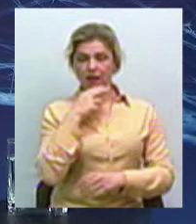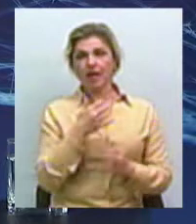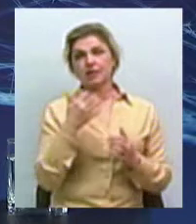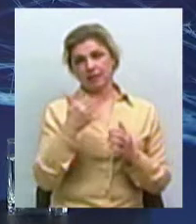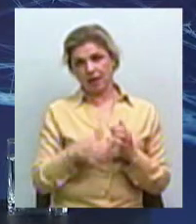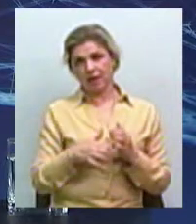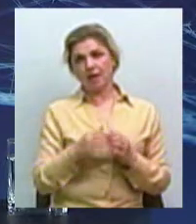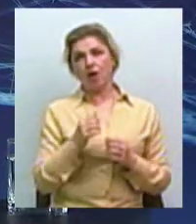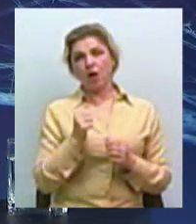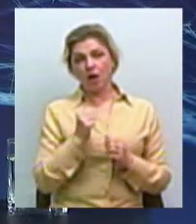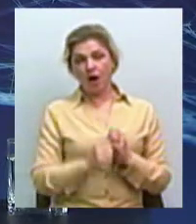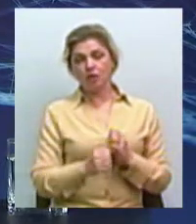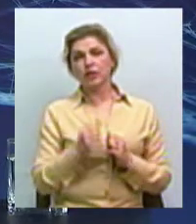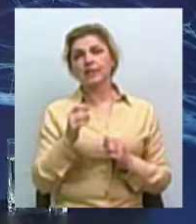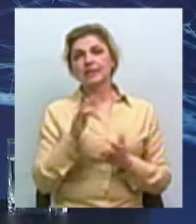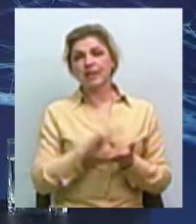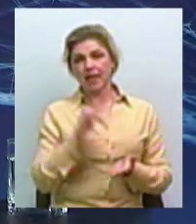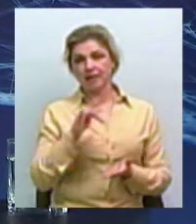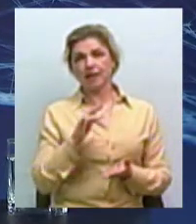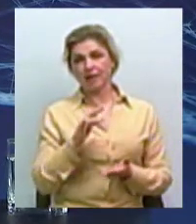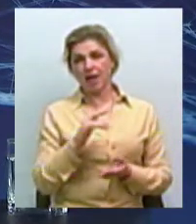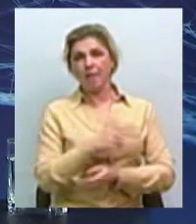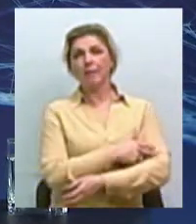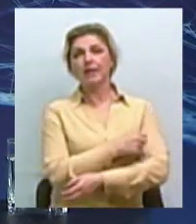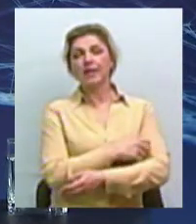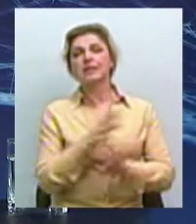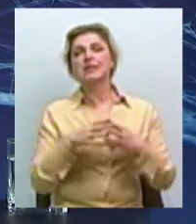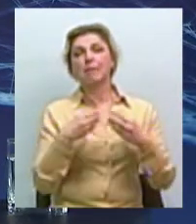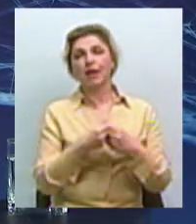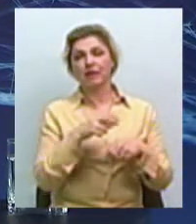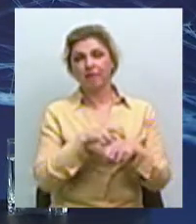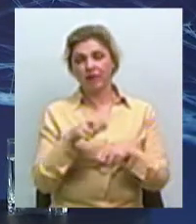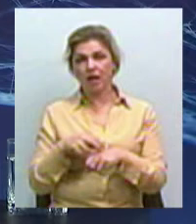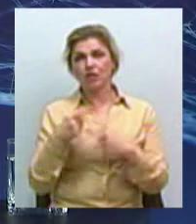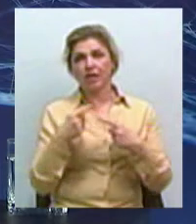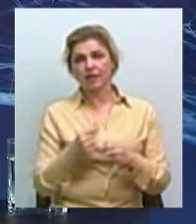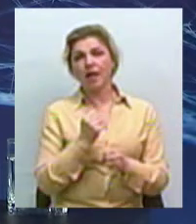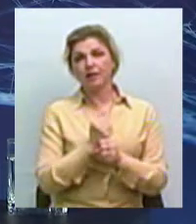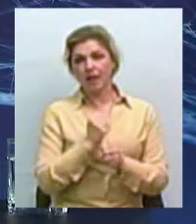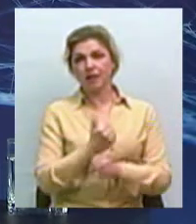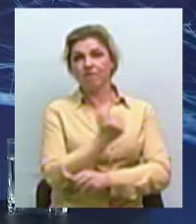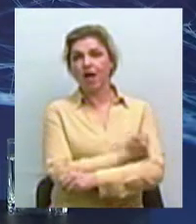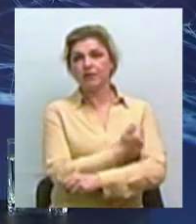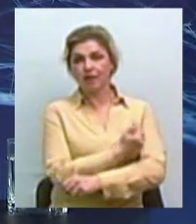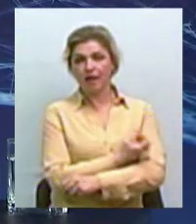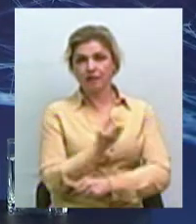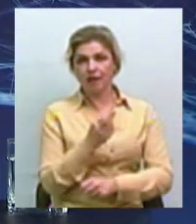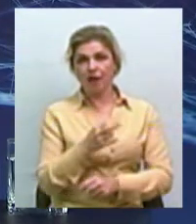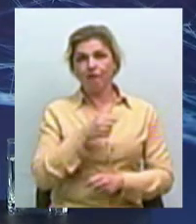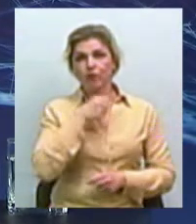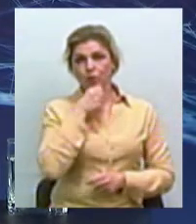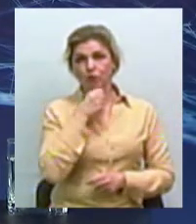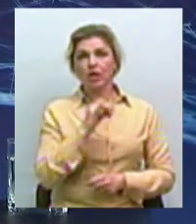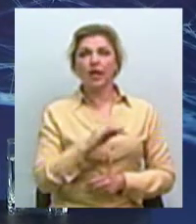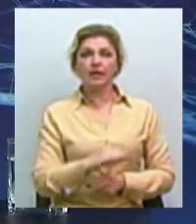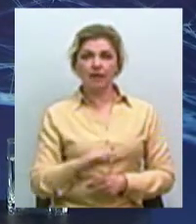середньому кожні центри первинної медико-санітарної допомоги, де проводиться безпосередньо вакцинація дорослого і